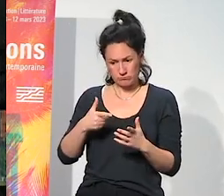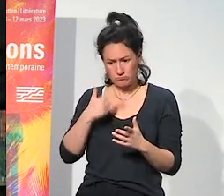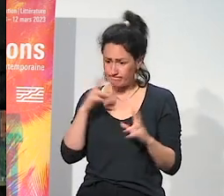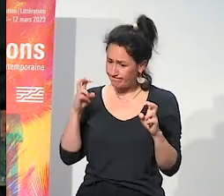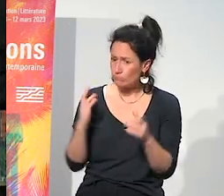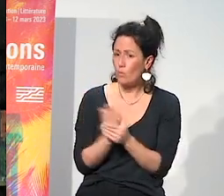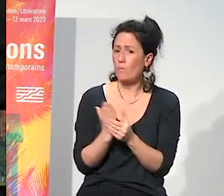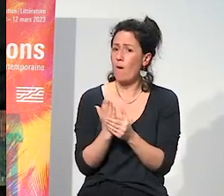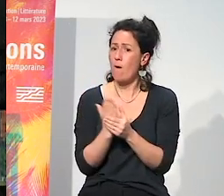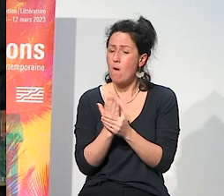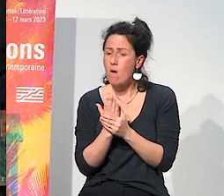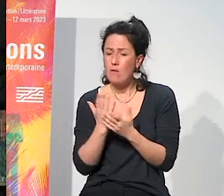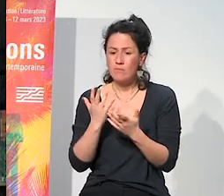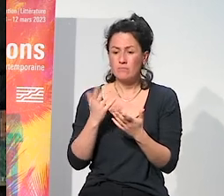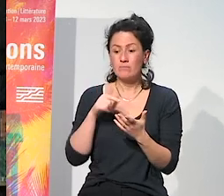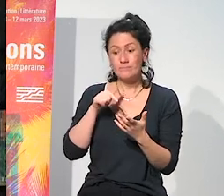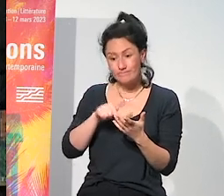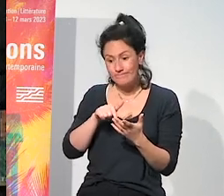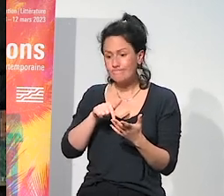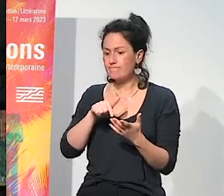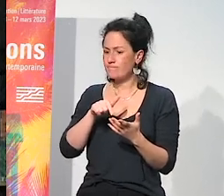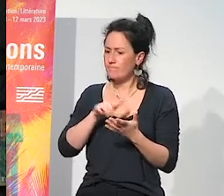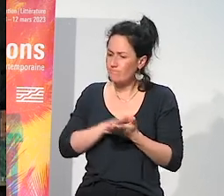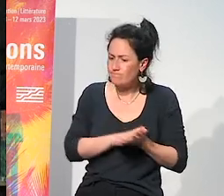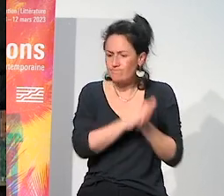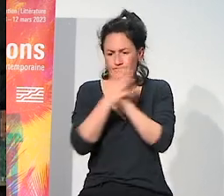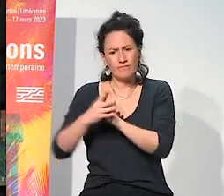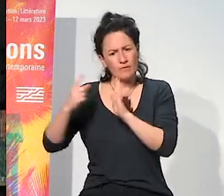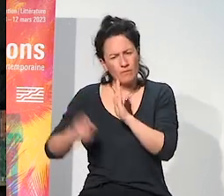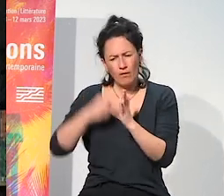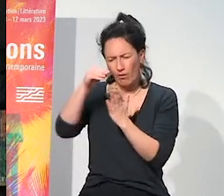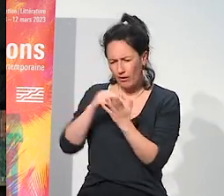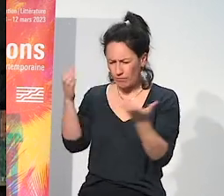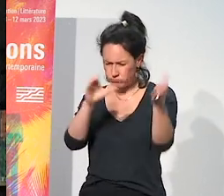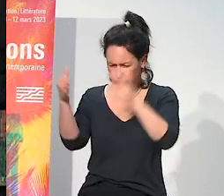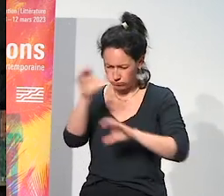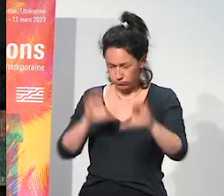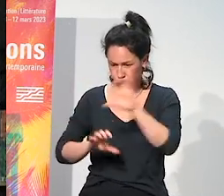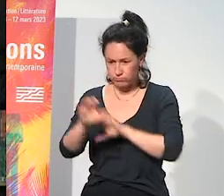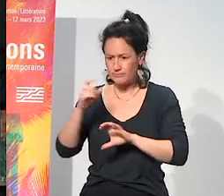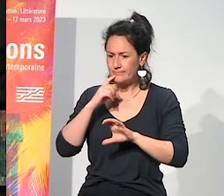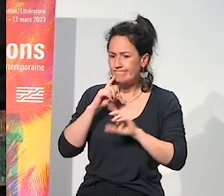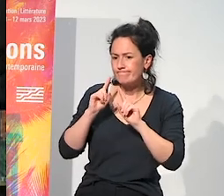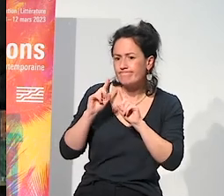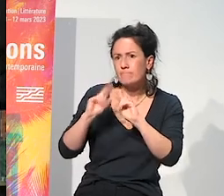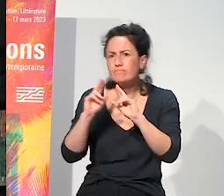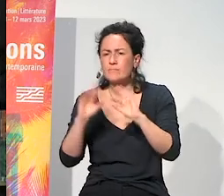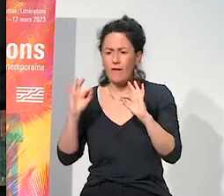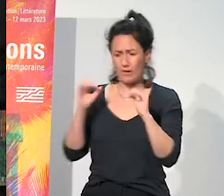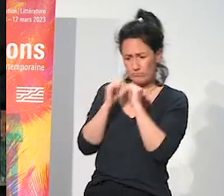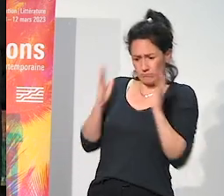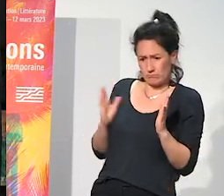documentaire. Et puis, elle réécrit, elle réordonne, elle décrit l'annexe, c'est-à-dire qu'elle